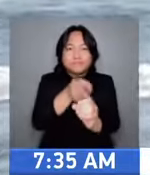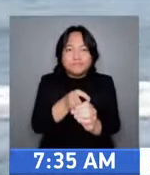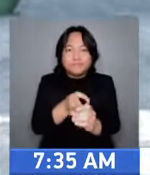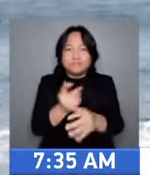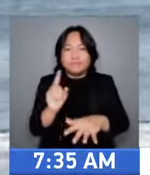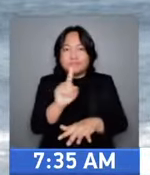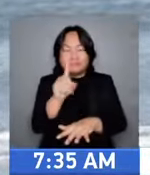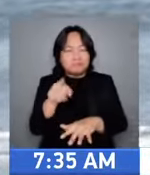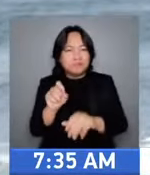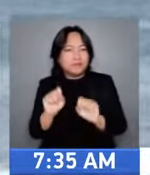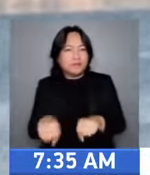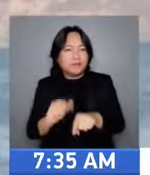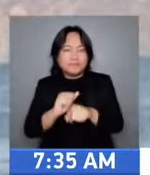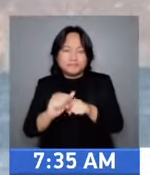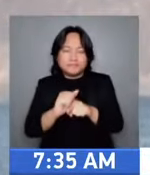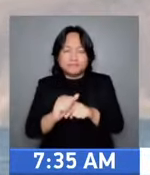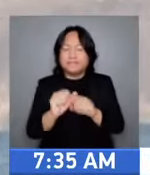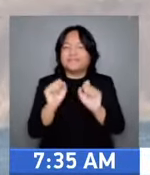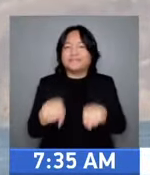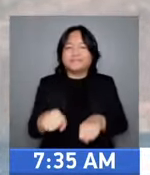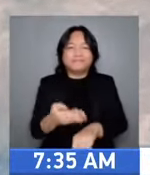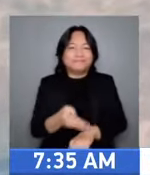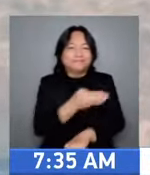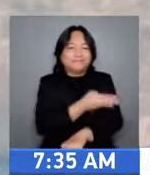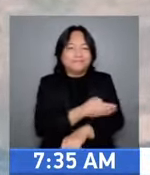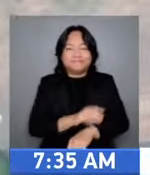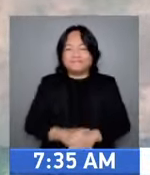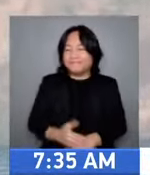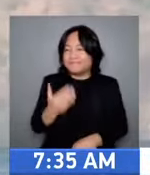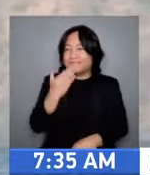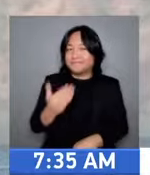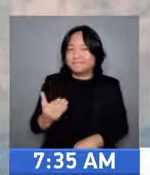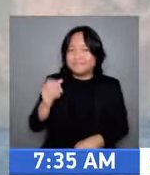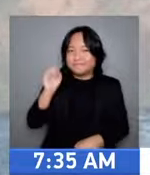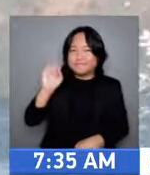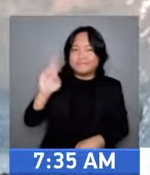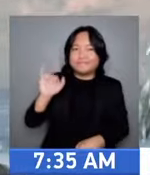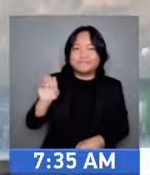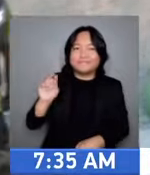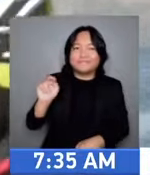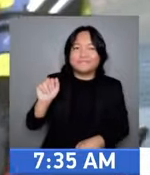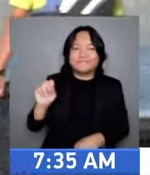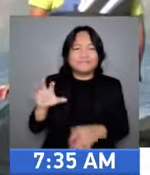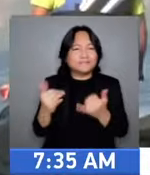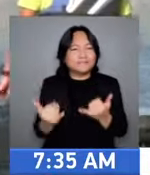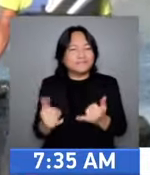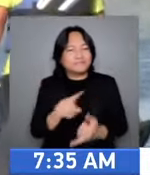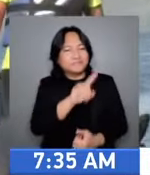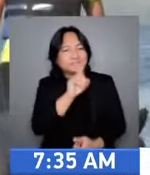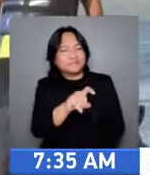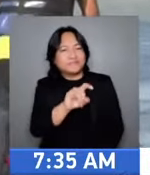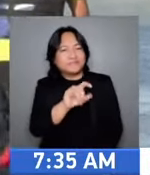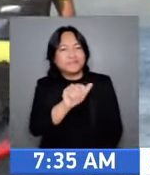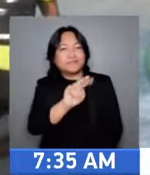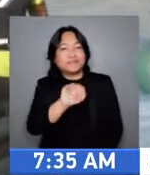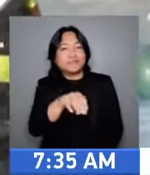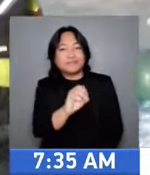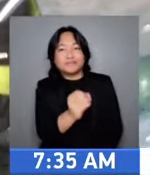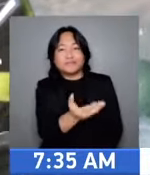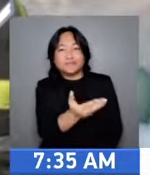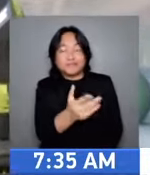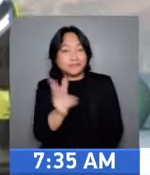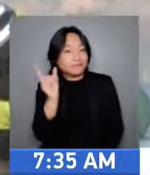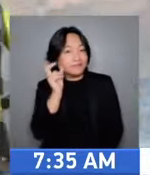no? Opo. Ayan, maraming salamat po, Sir Jonas. Nako, kakamustahin natin si Anjo ngayon. Anjo, rinig mo ba ako